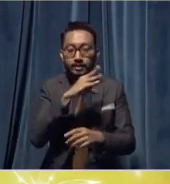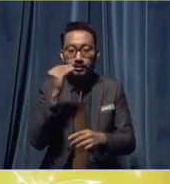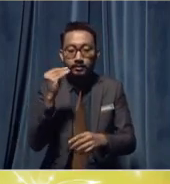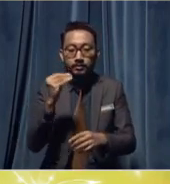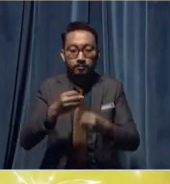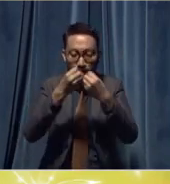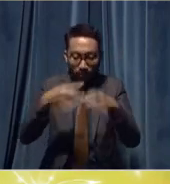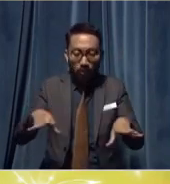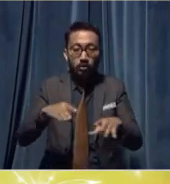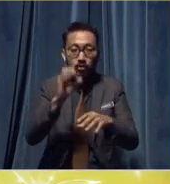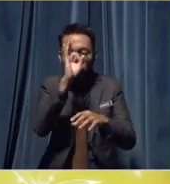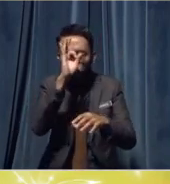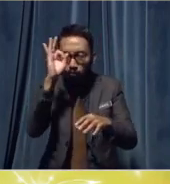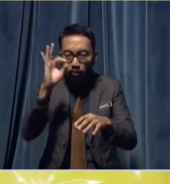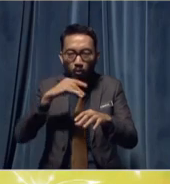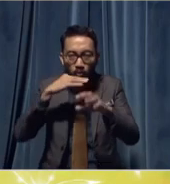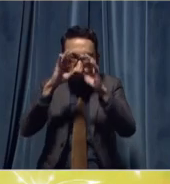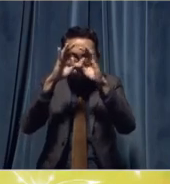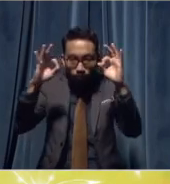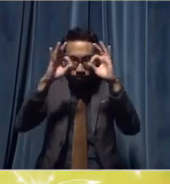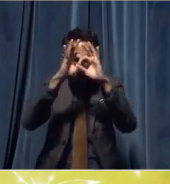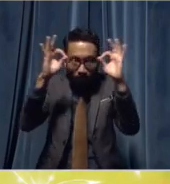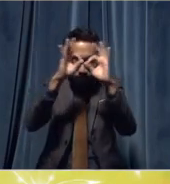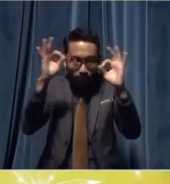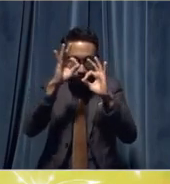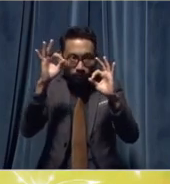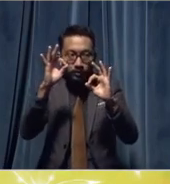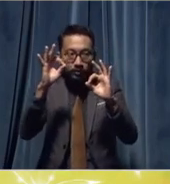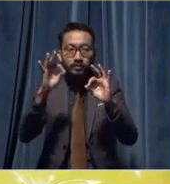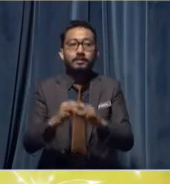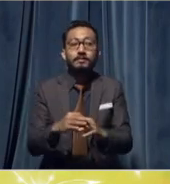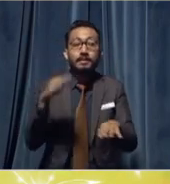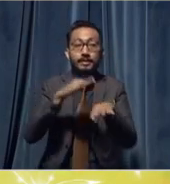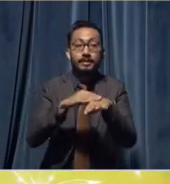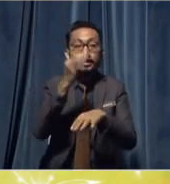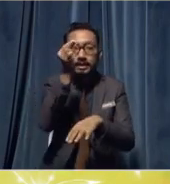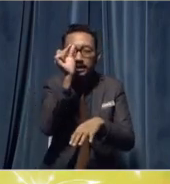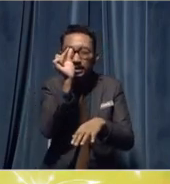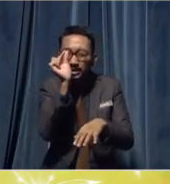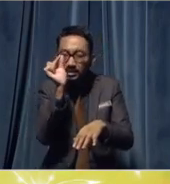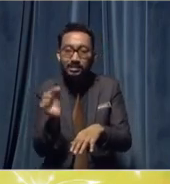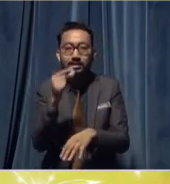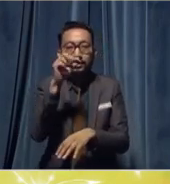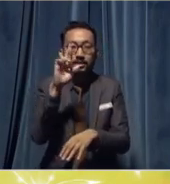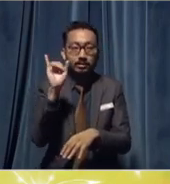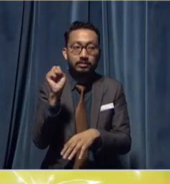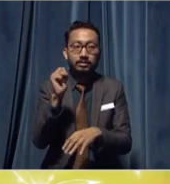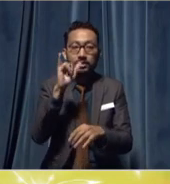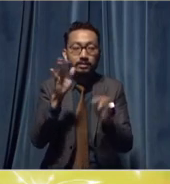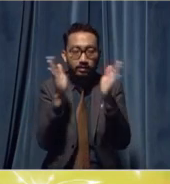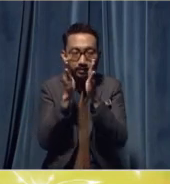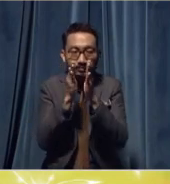samping memecahkan tompok gris kepada titisan gris yang kecil.